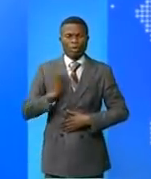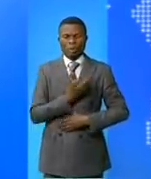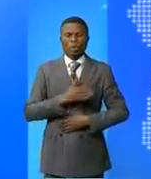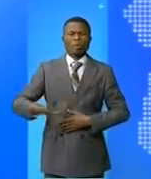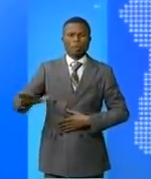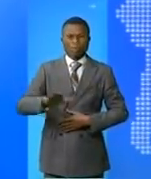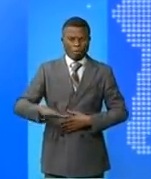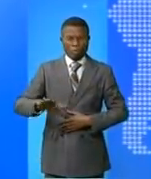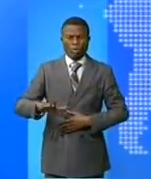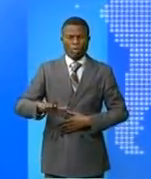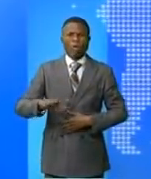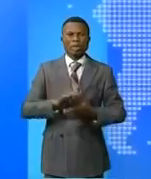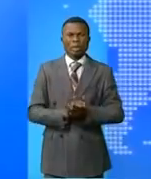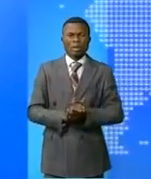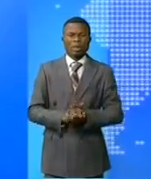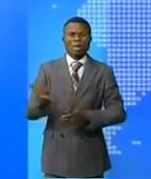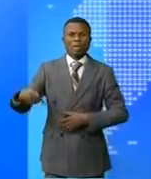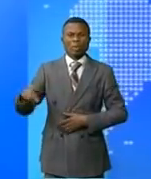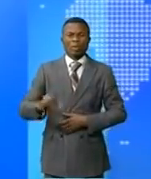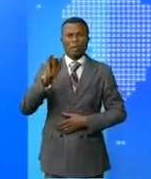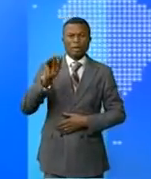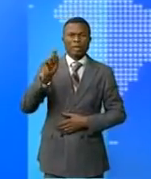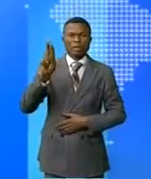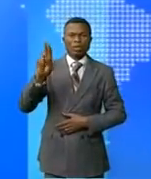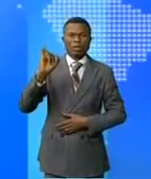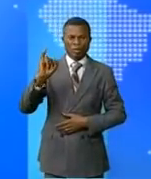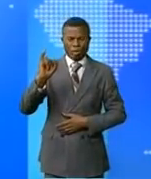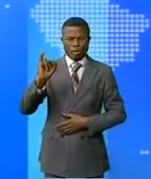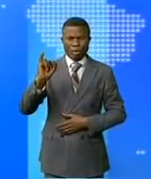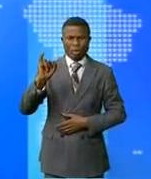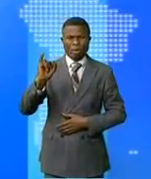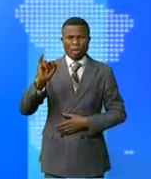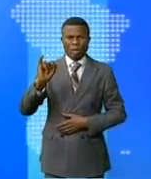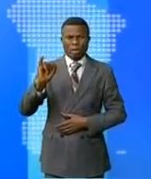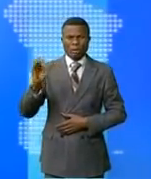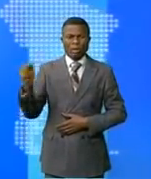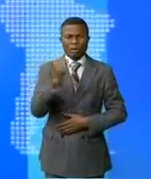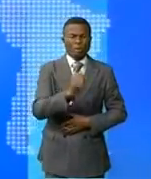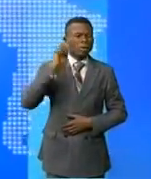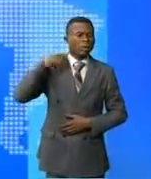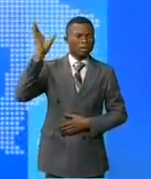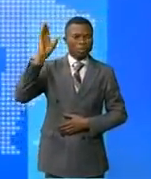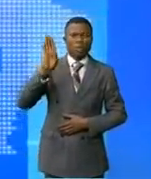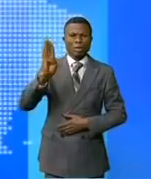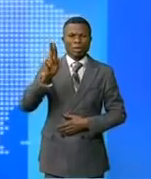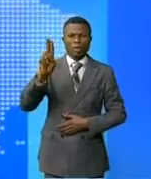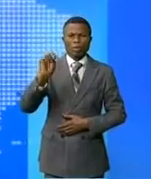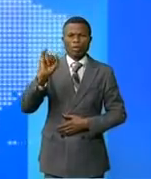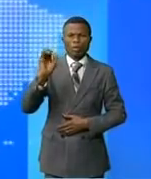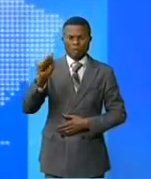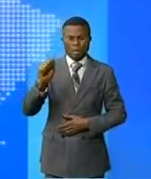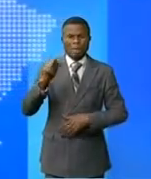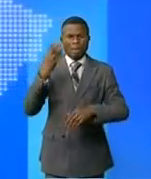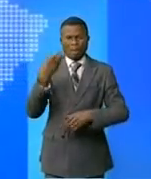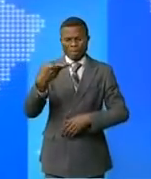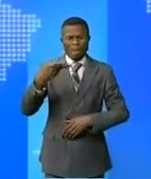République démocratique du Congo dans la province de l'Ituri sont détenus à la prison centrale de Bounia depuis ce mercredi. C'est